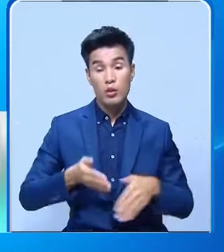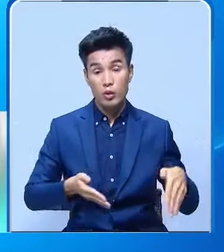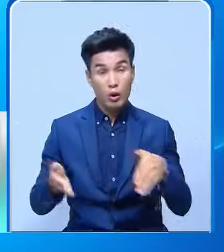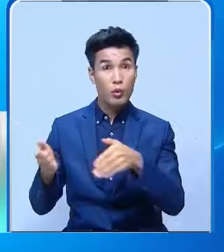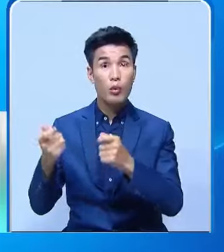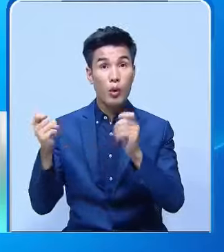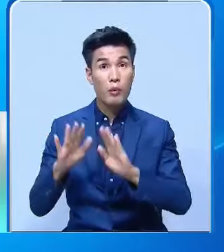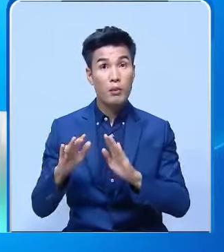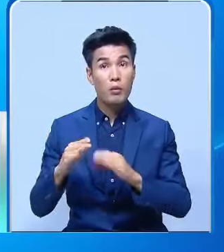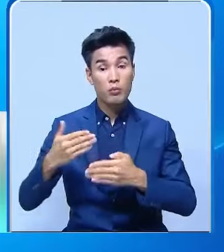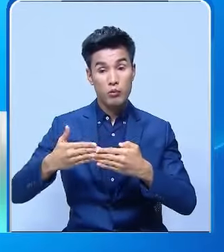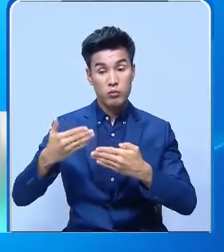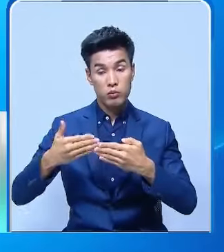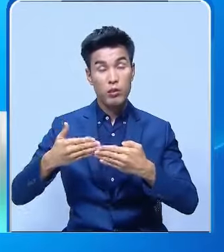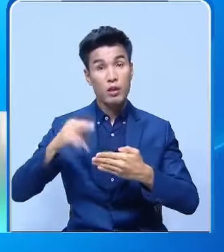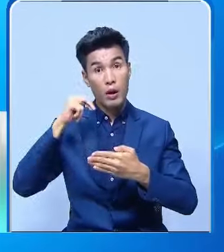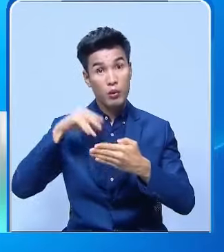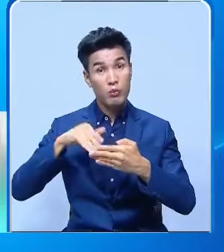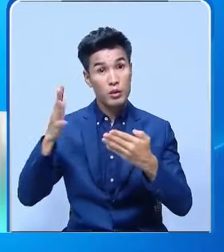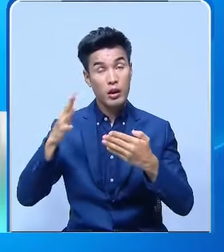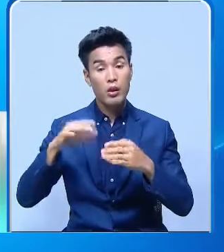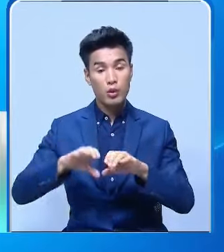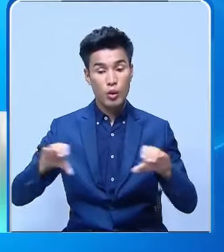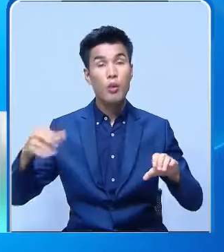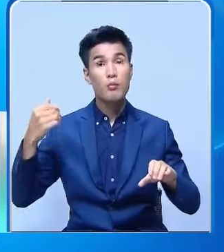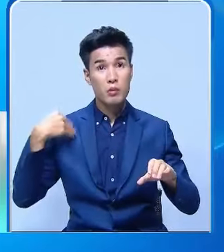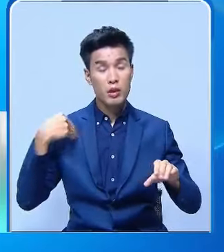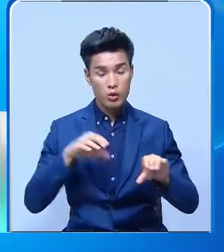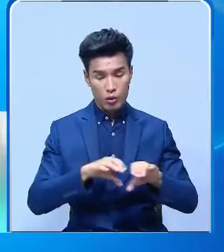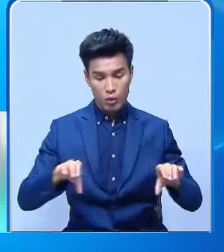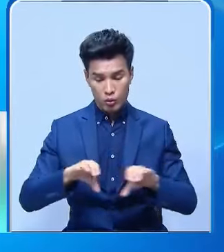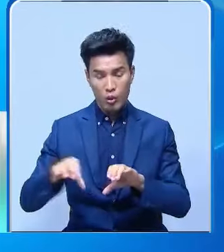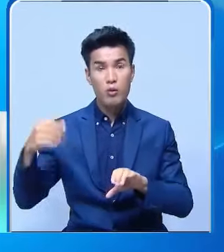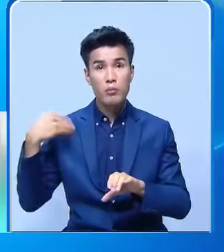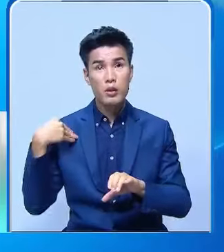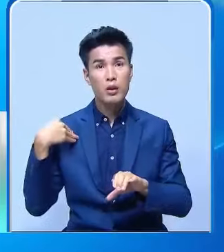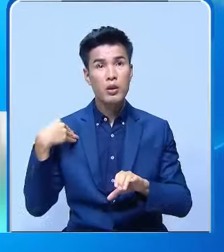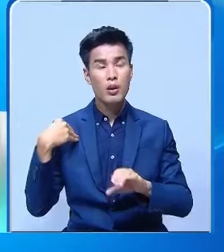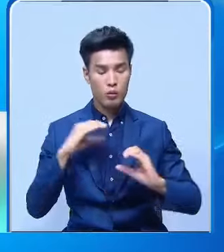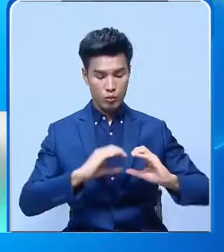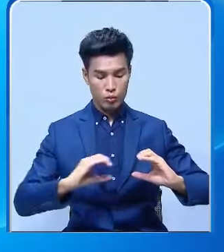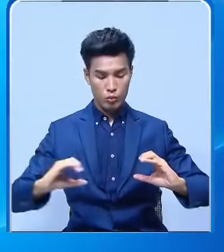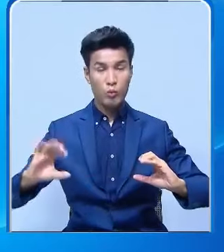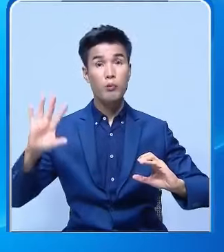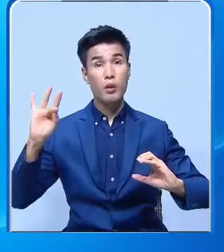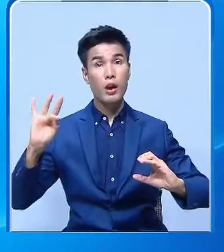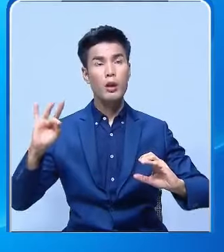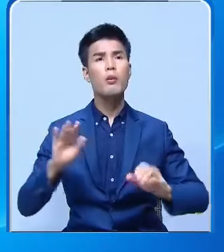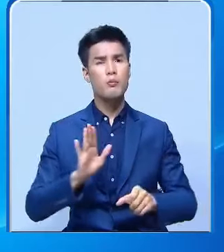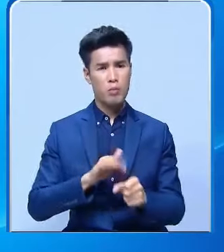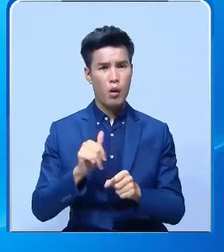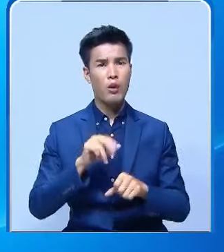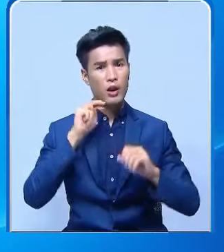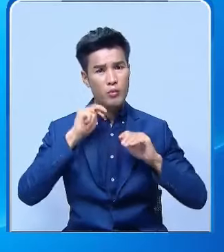แบบเป็นฝ่ายกั้นน้ำมีการวางท่อระบายน้ำขนาดเส้นผ่านศูนย์กลาง1เมตร20เซนติเมตรจำนวน8ท่อเพียงพอต่อการระบ